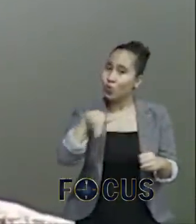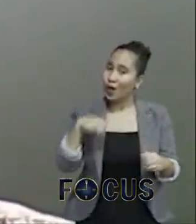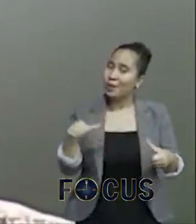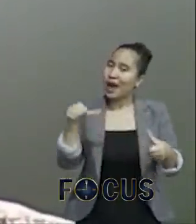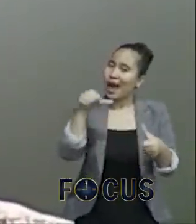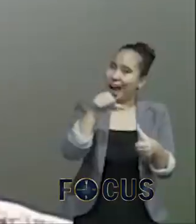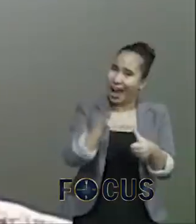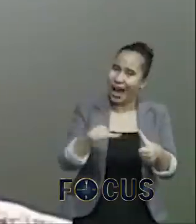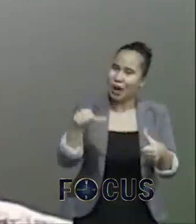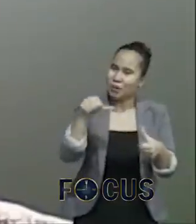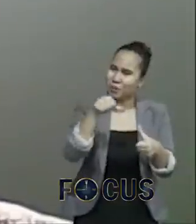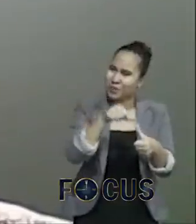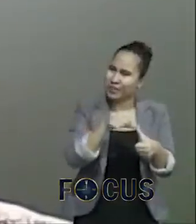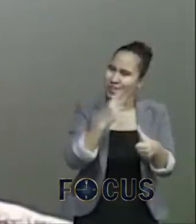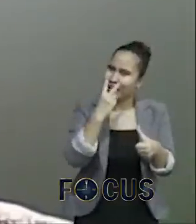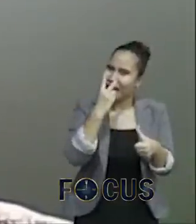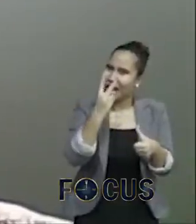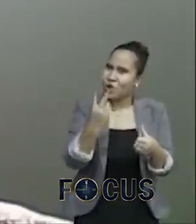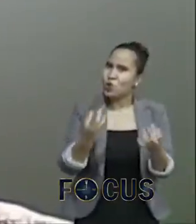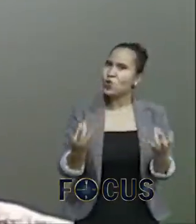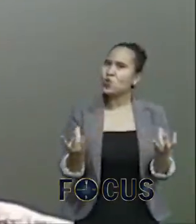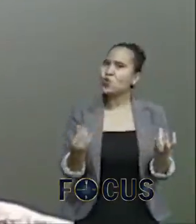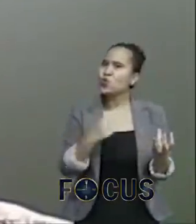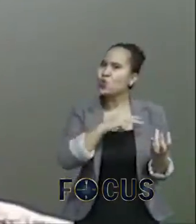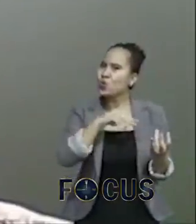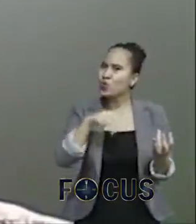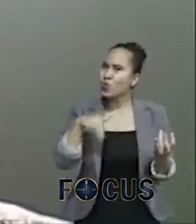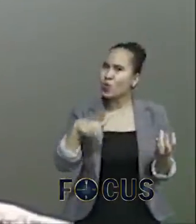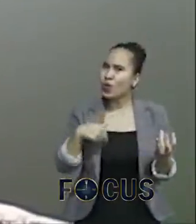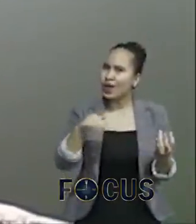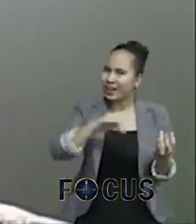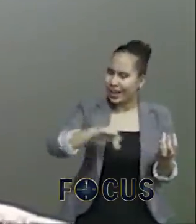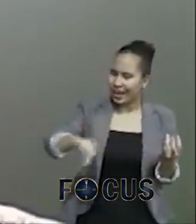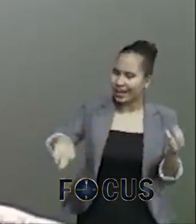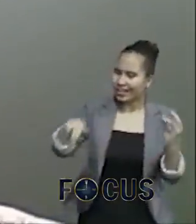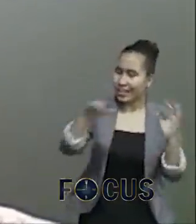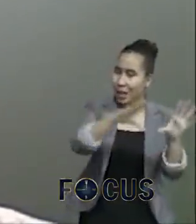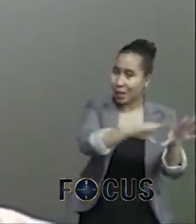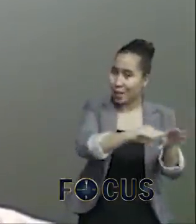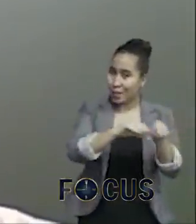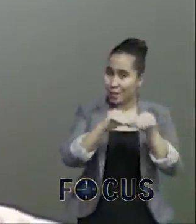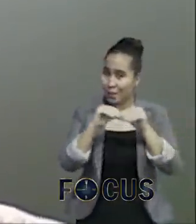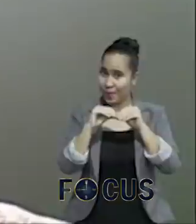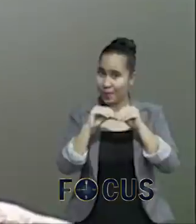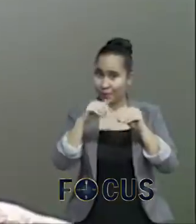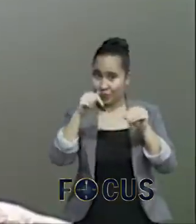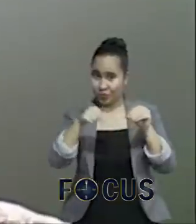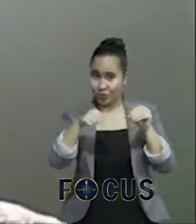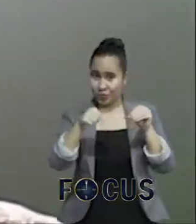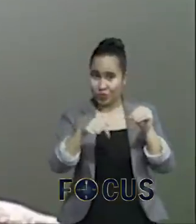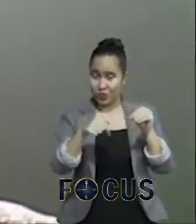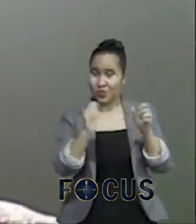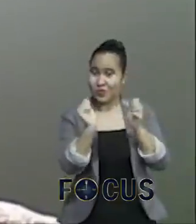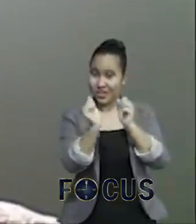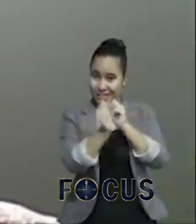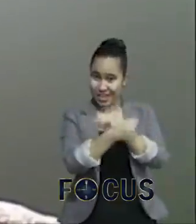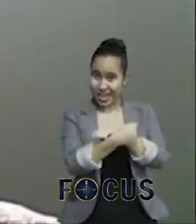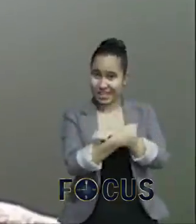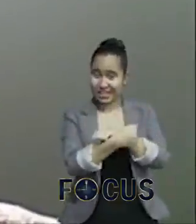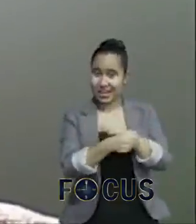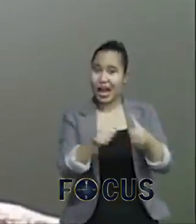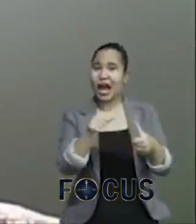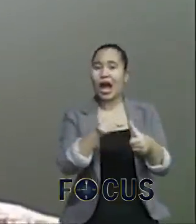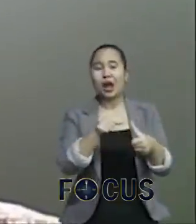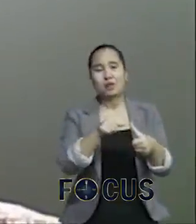gedaan om te kijken hoe kunnen wij de quarantainemaatregelen toch naar de huidige inzichten